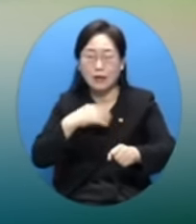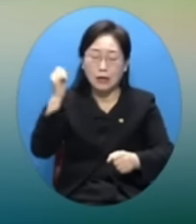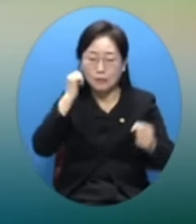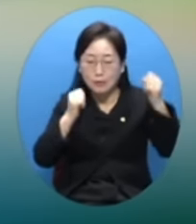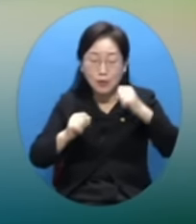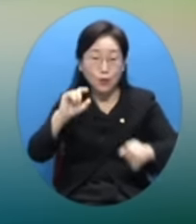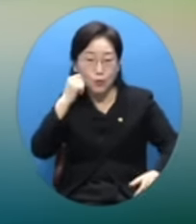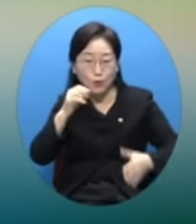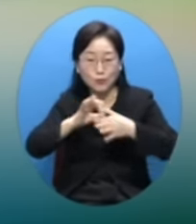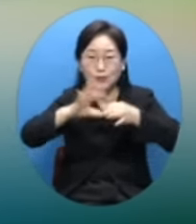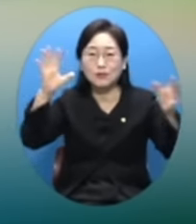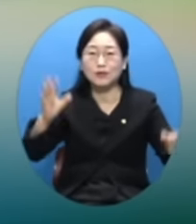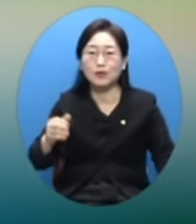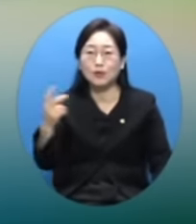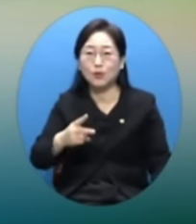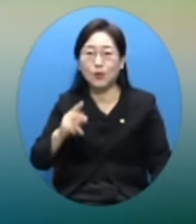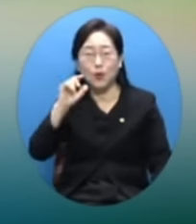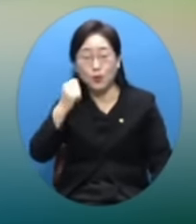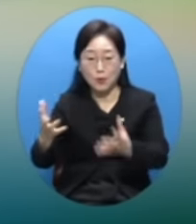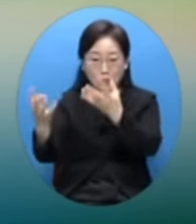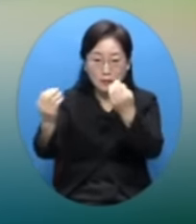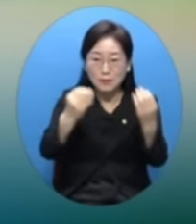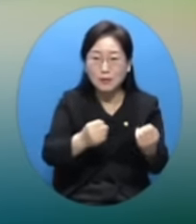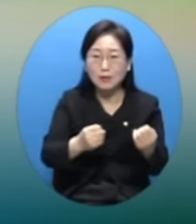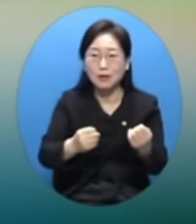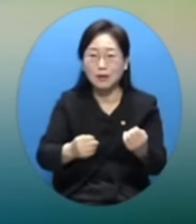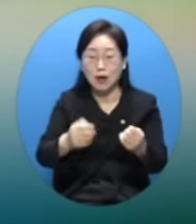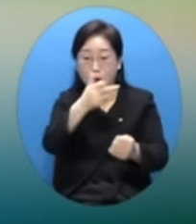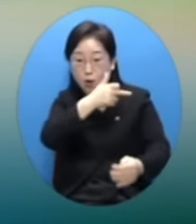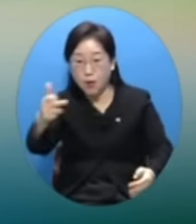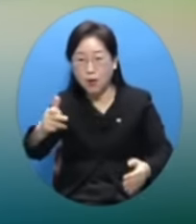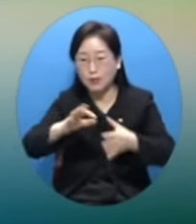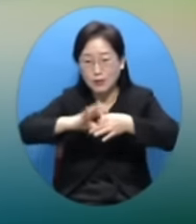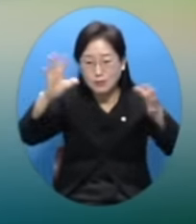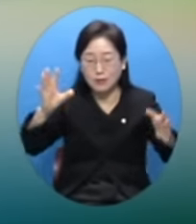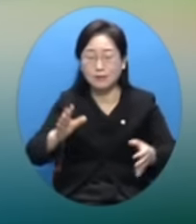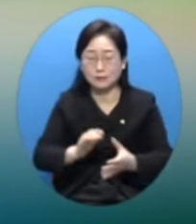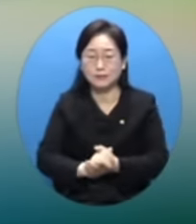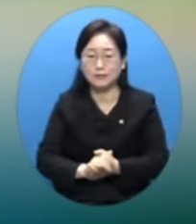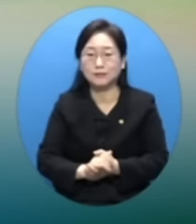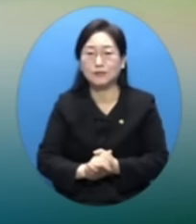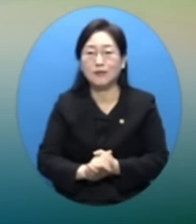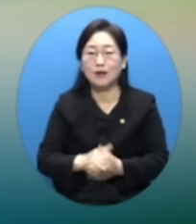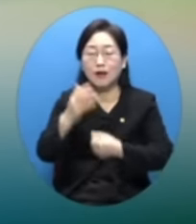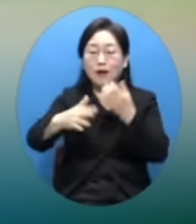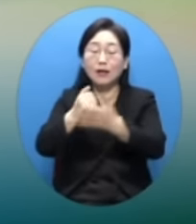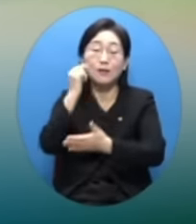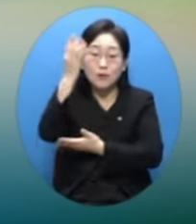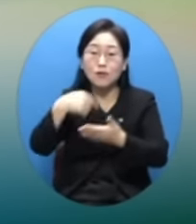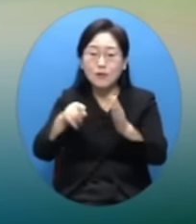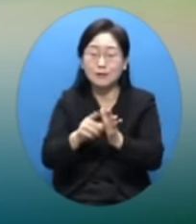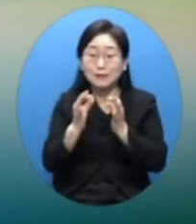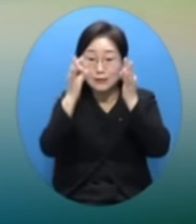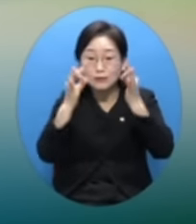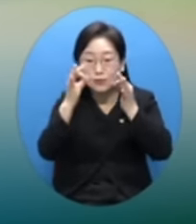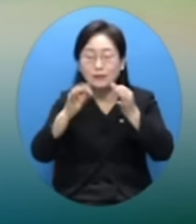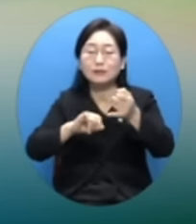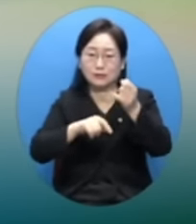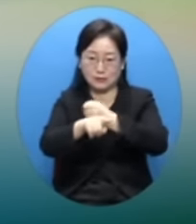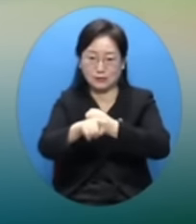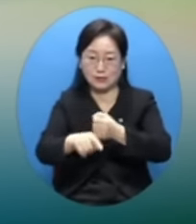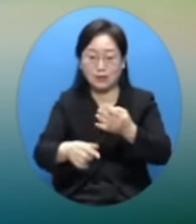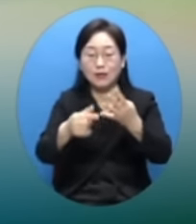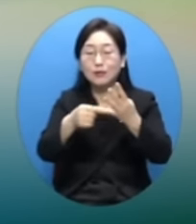무엇이든지간에 또한 그 어려움이 아무리 많고 아무리 클지라도 그렇게 하자 하나님의 영광을 해서 최선을 다하자는 것입니다네